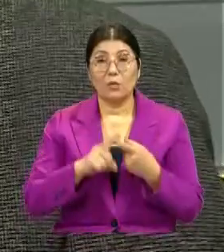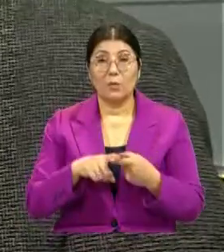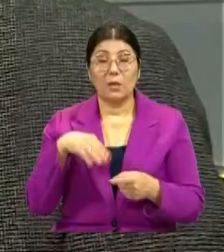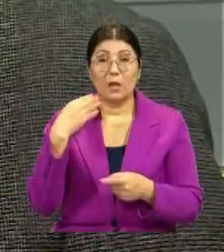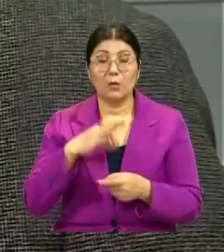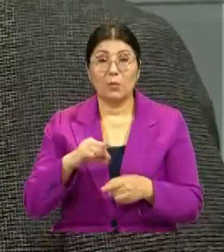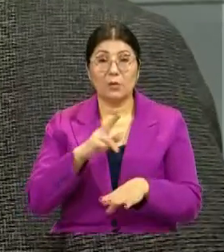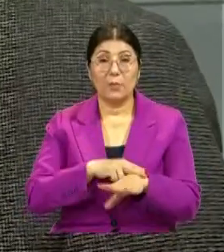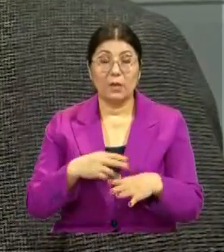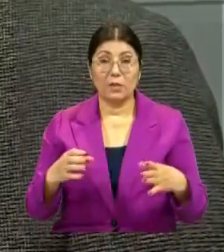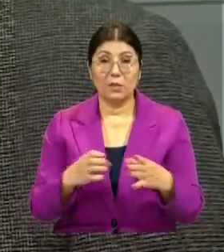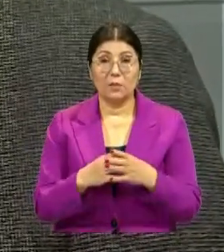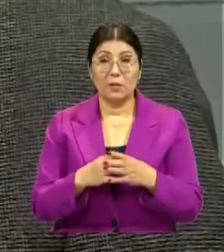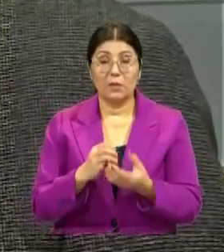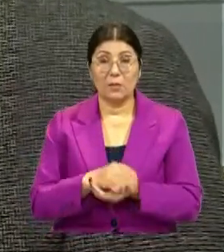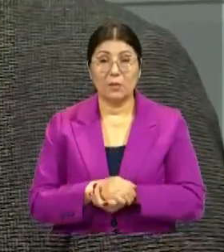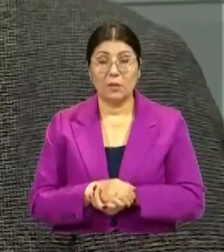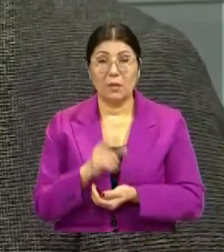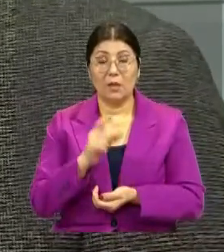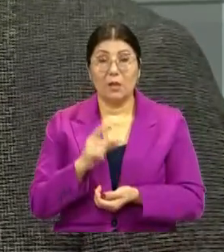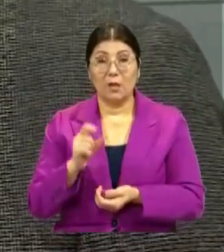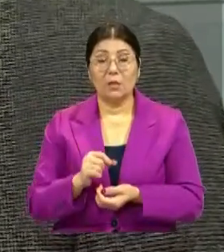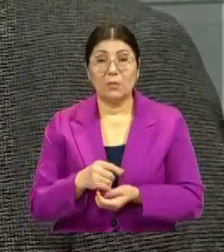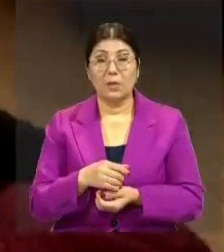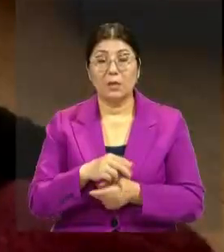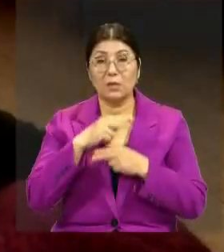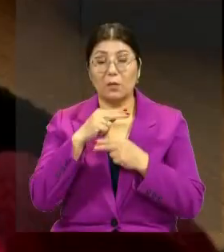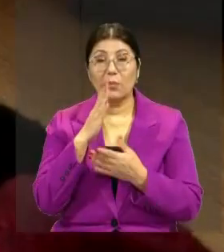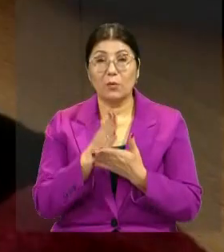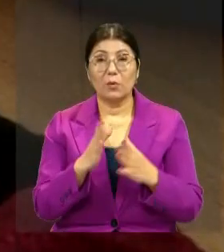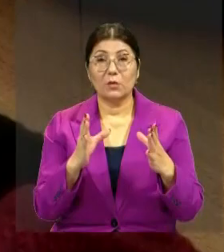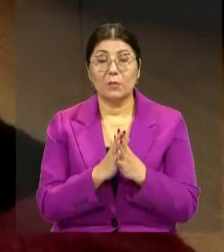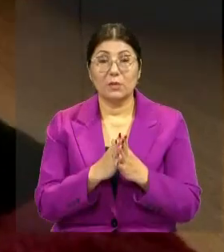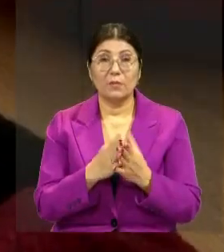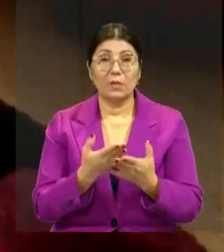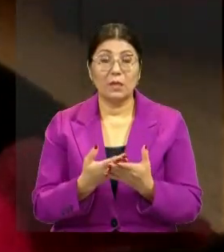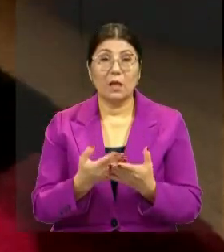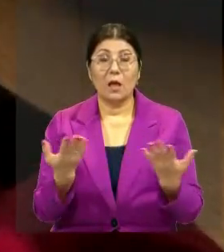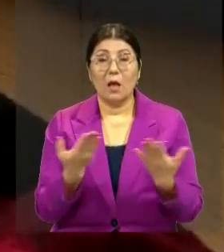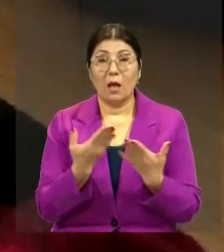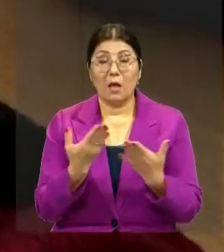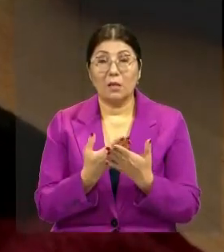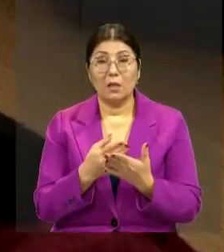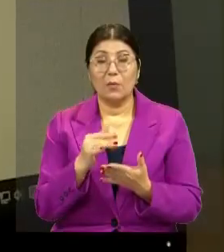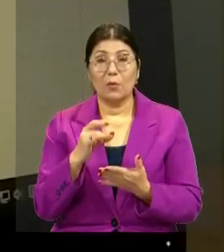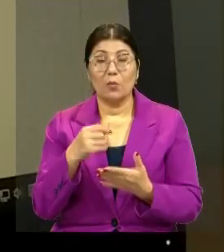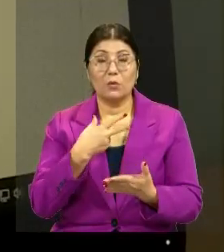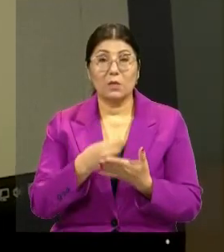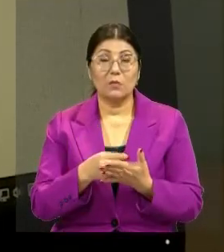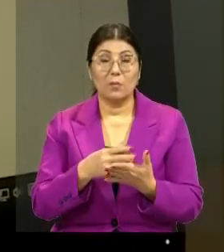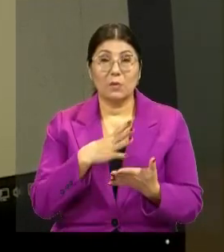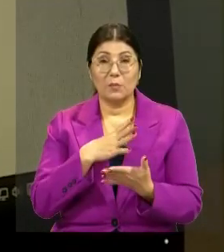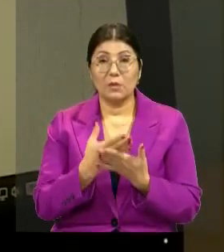облысы полиция департаменті тұрғындарды сақ болуға сұрайды. Сөз соңында айтарымыз, қандай да бір курс сатып алмас бұрын